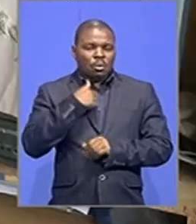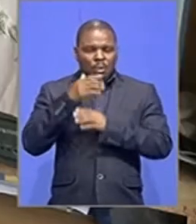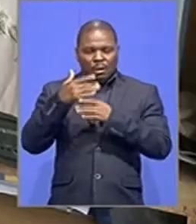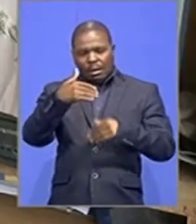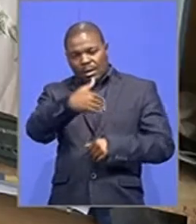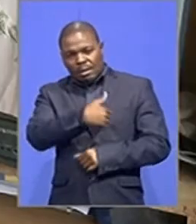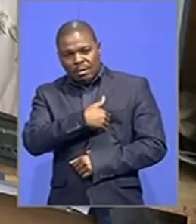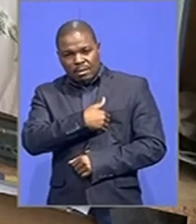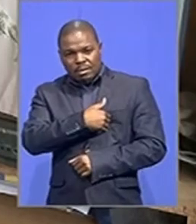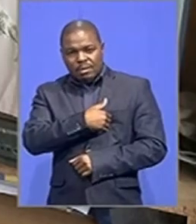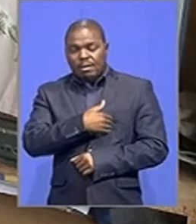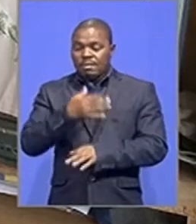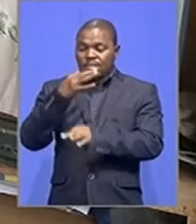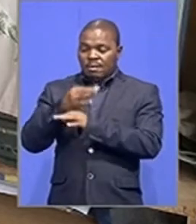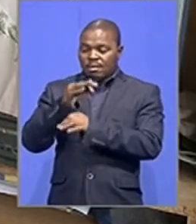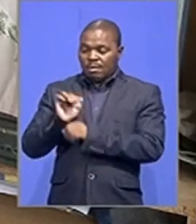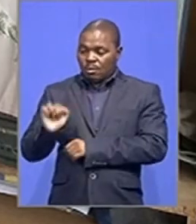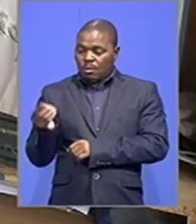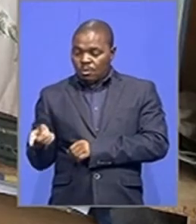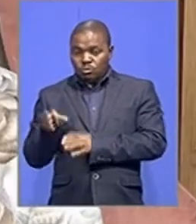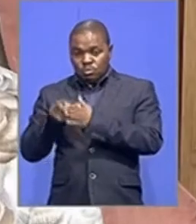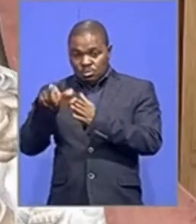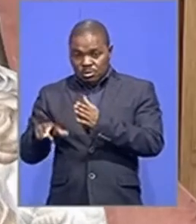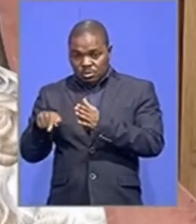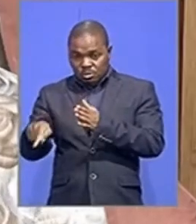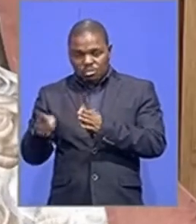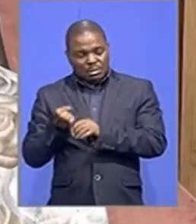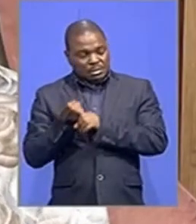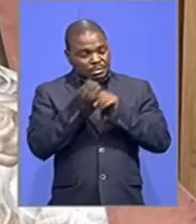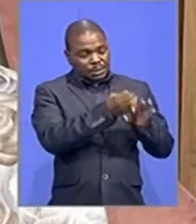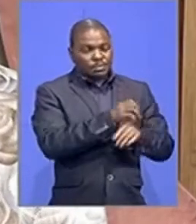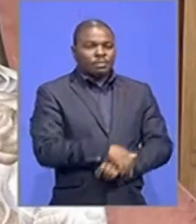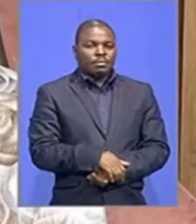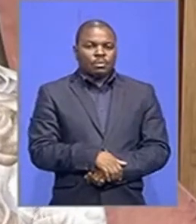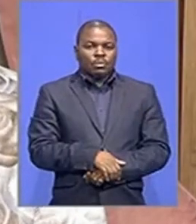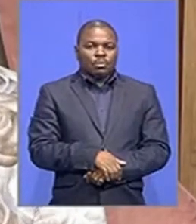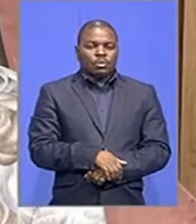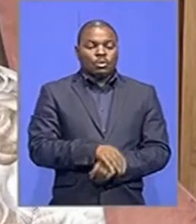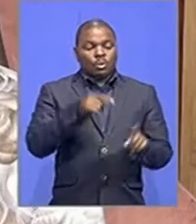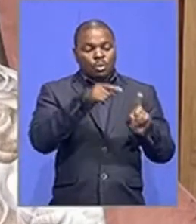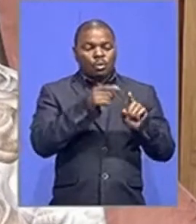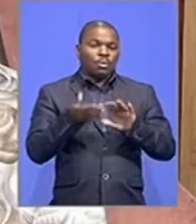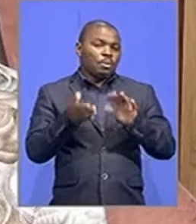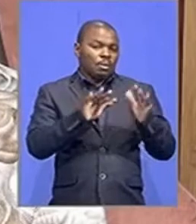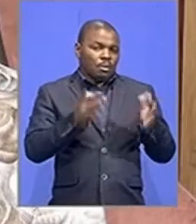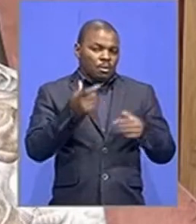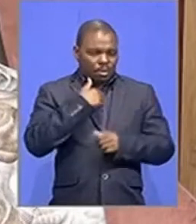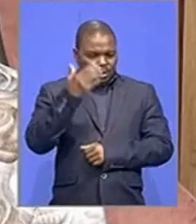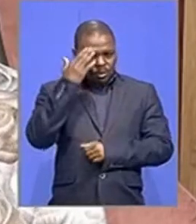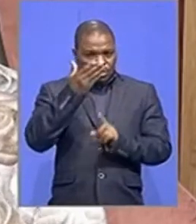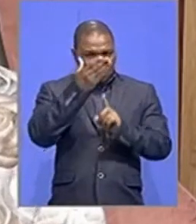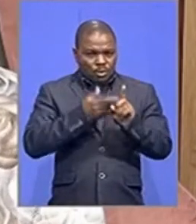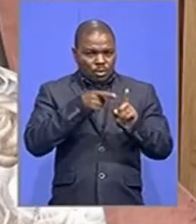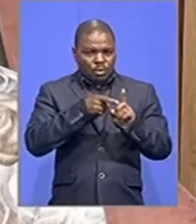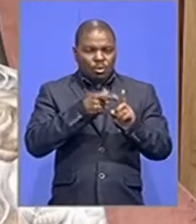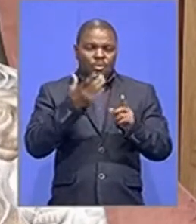go latela go tlhaselwa ke rraagwe moithuti ka ene. Thuto gore a tlhokafale nna ke itse e le gore a na